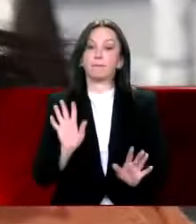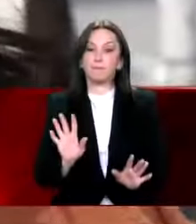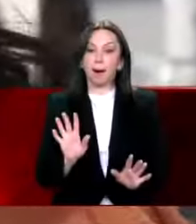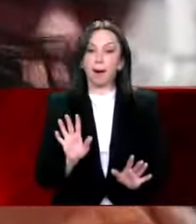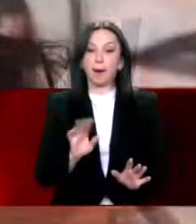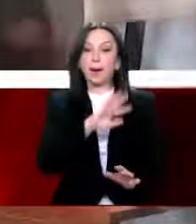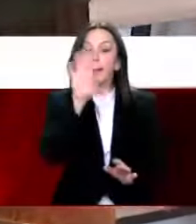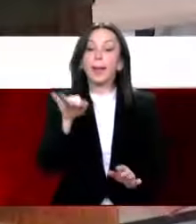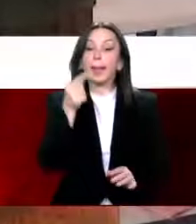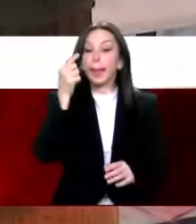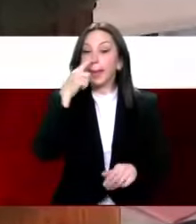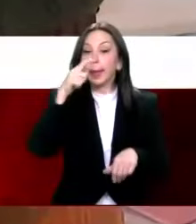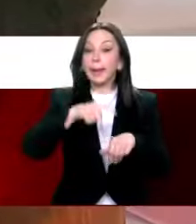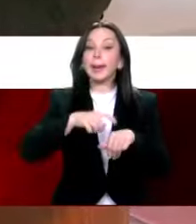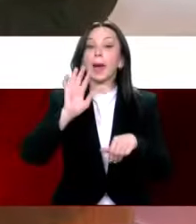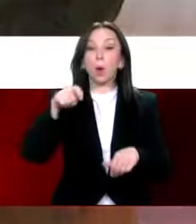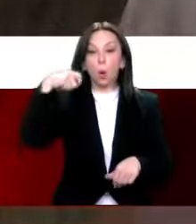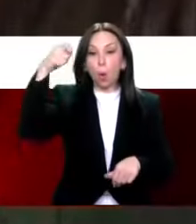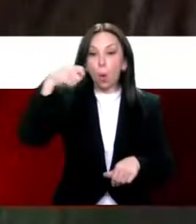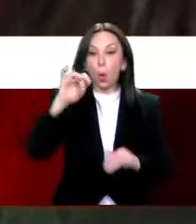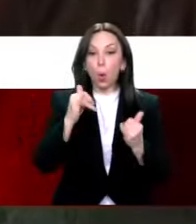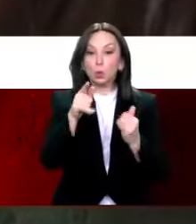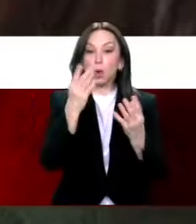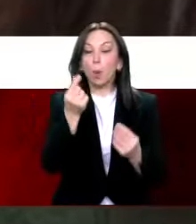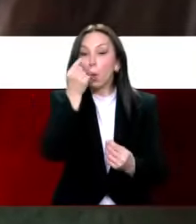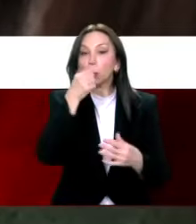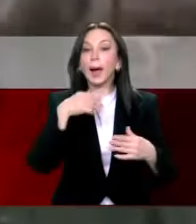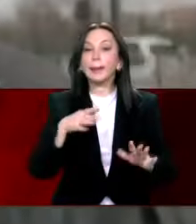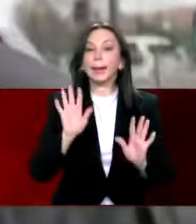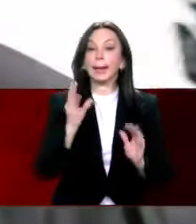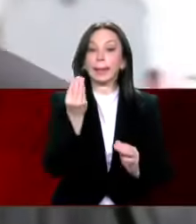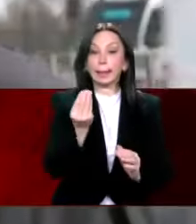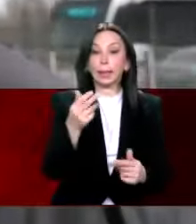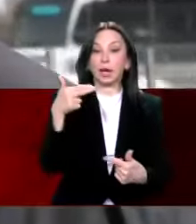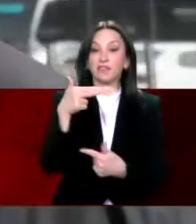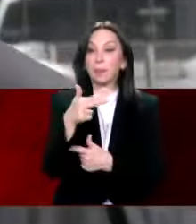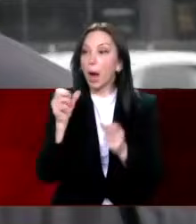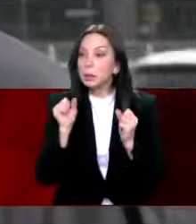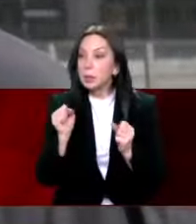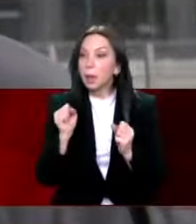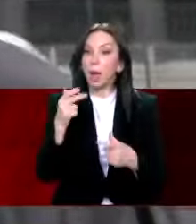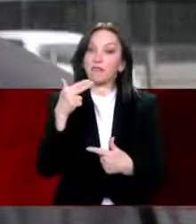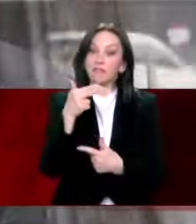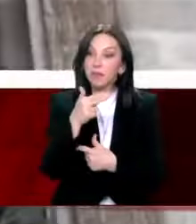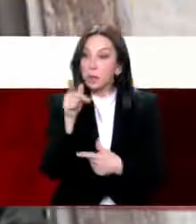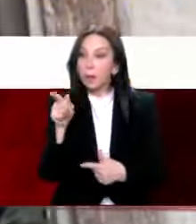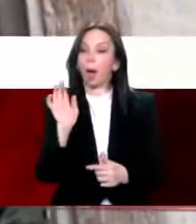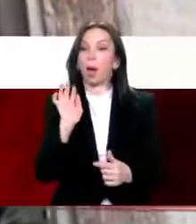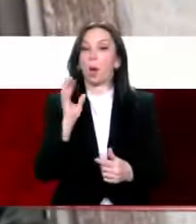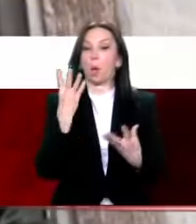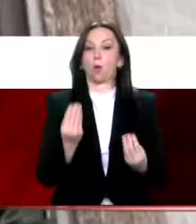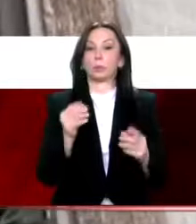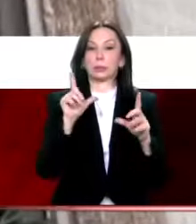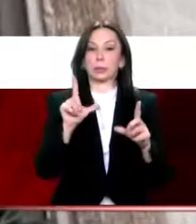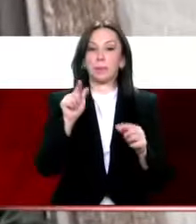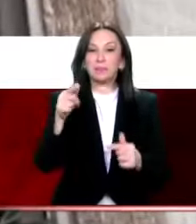kimse inanmasınlar. Oyuncu olmak kolay değil elbet ama iyi bir ajans şart. Bana da geldi aslında birkaç tane mesaj da hani pek itibar etmiyorum. Birincisi,